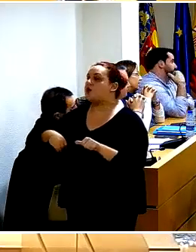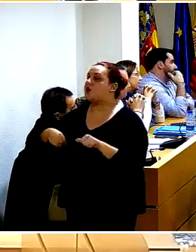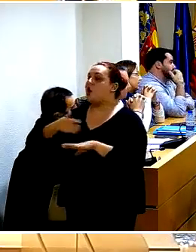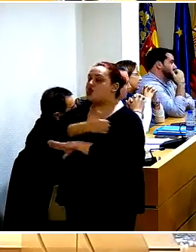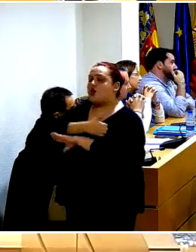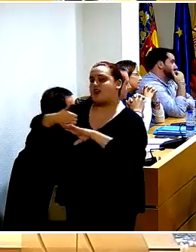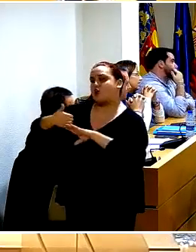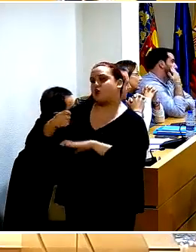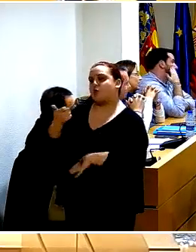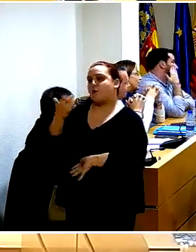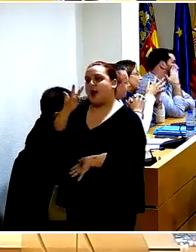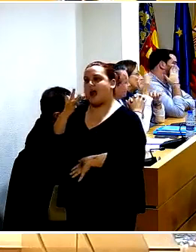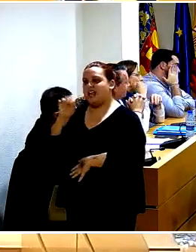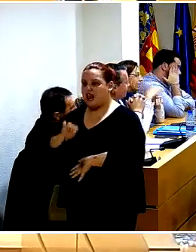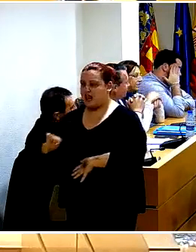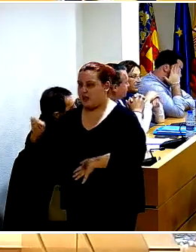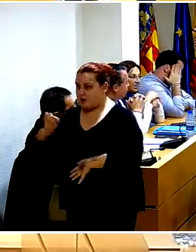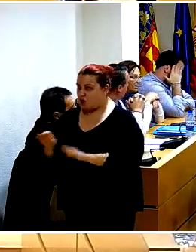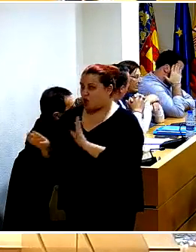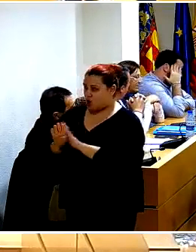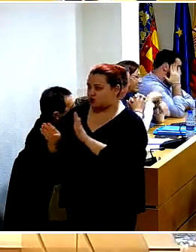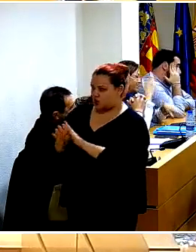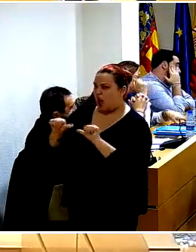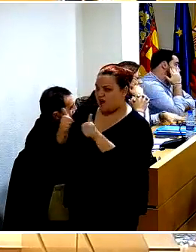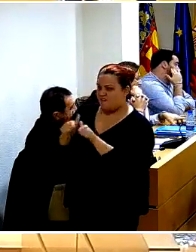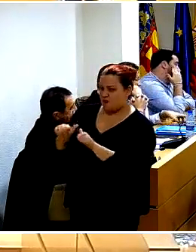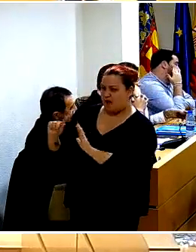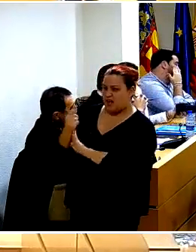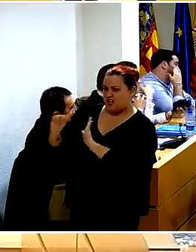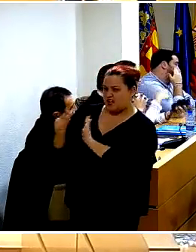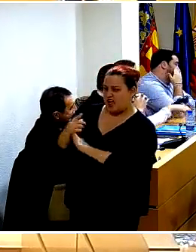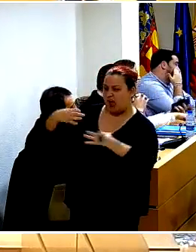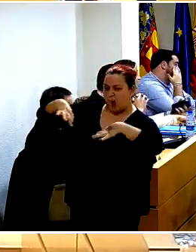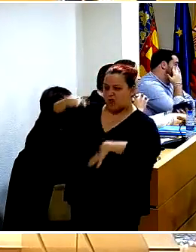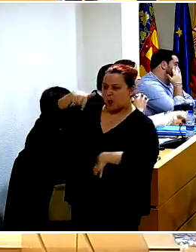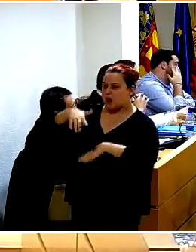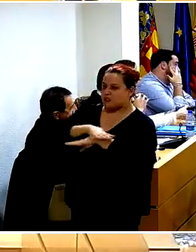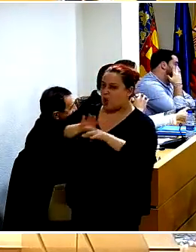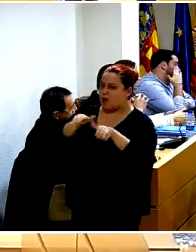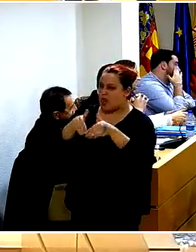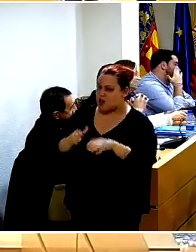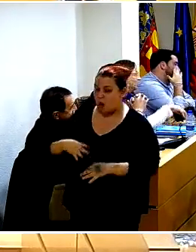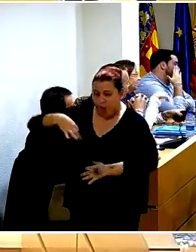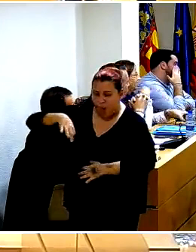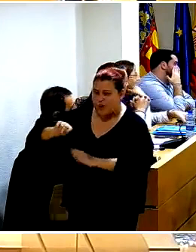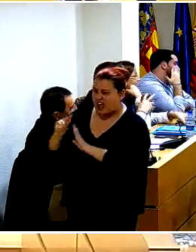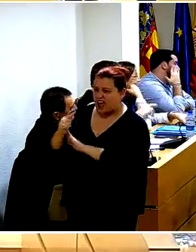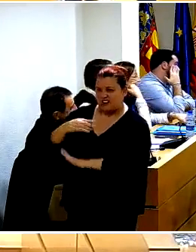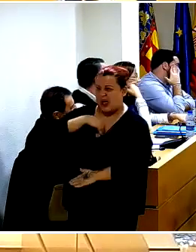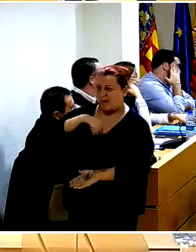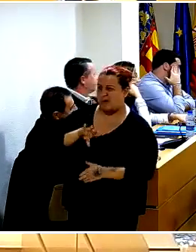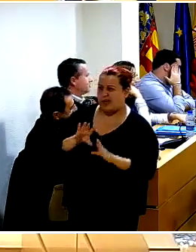Llevan 5 años, no podrien limpiar... Continue per ahí, claro que serà l'única sí, crítica que mos podrà claro fer a este equip de govern, serà l'única crítica que podrà vostè